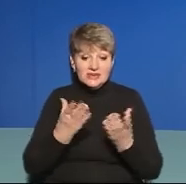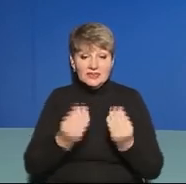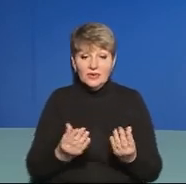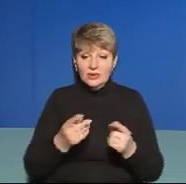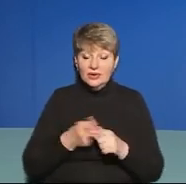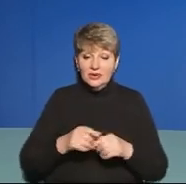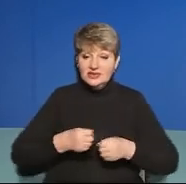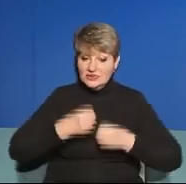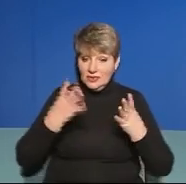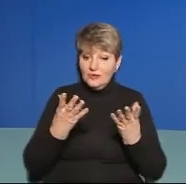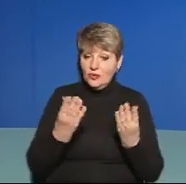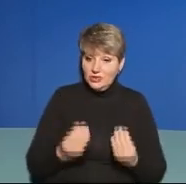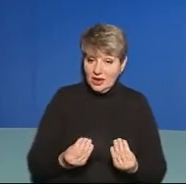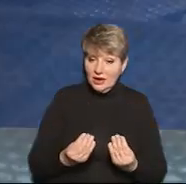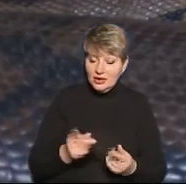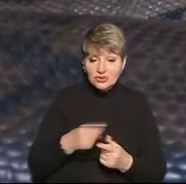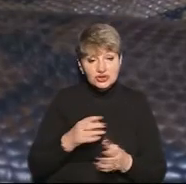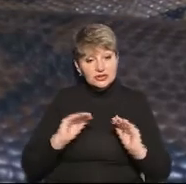кількість відвідувачів, розкаже Ірина Філенко.